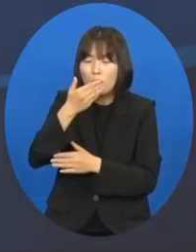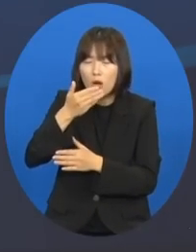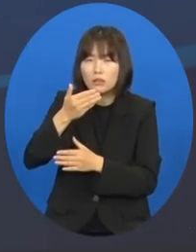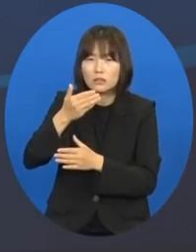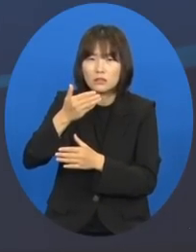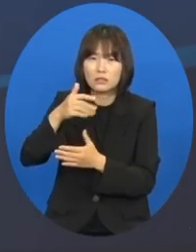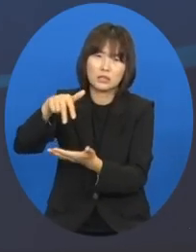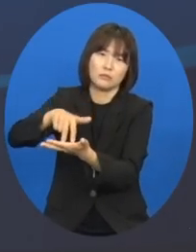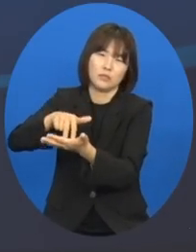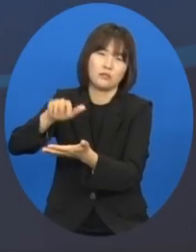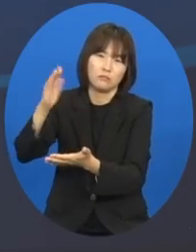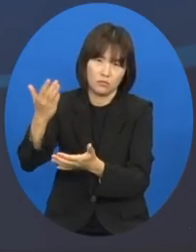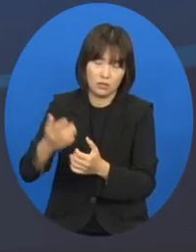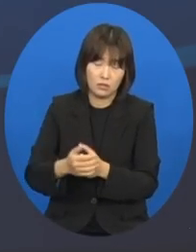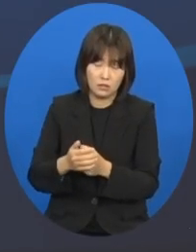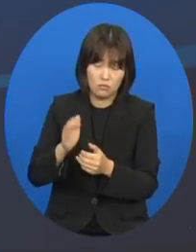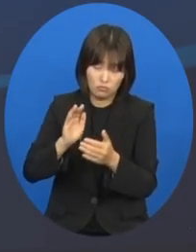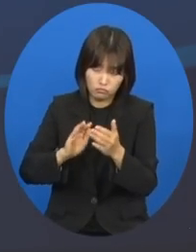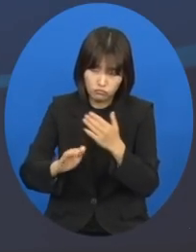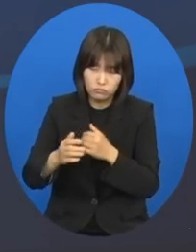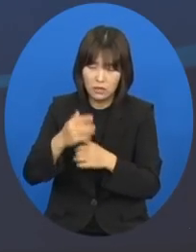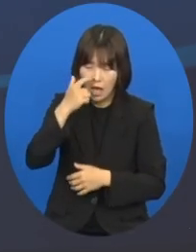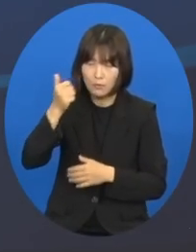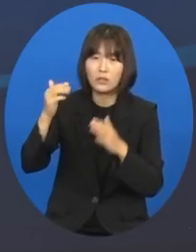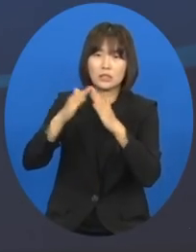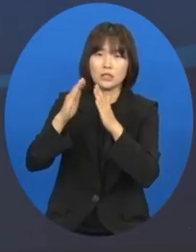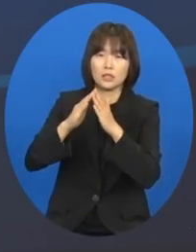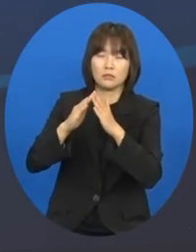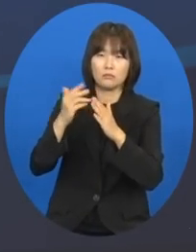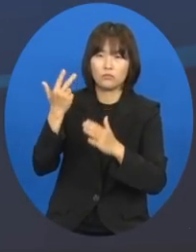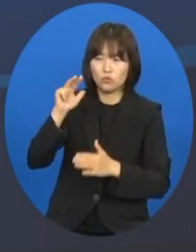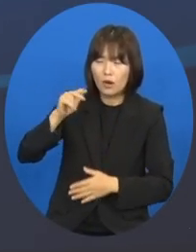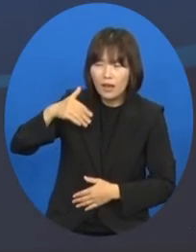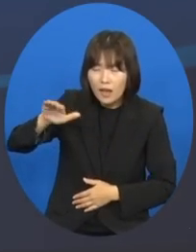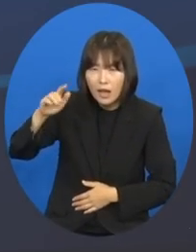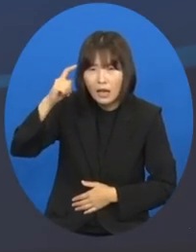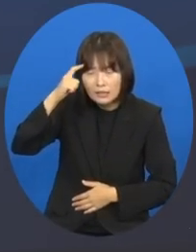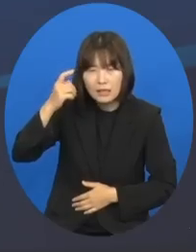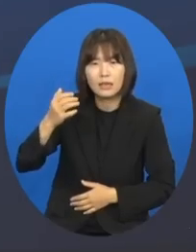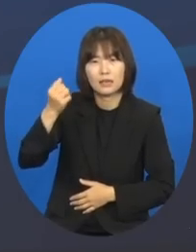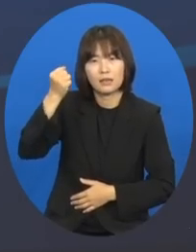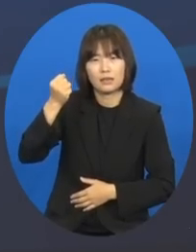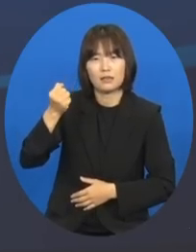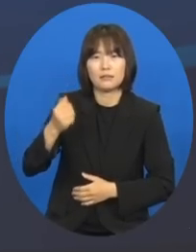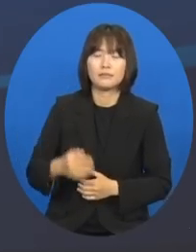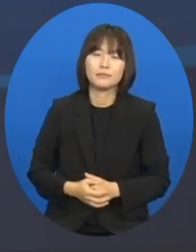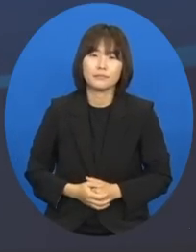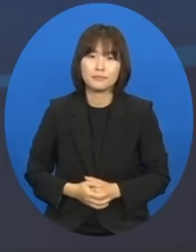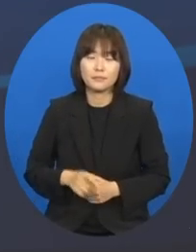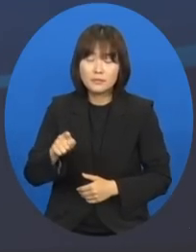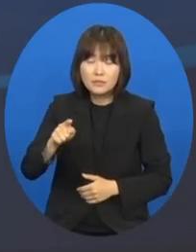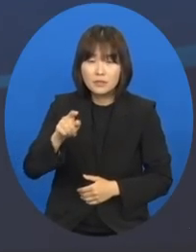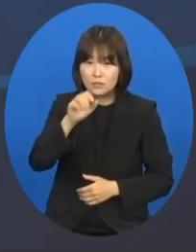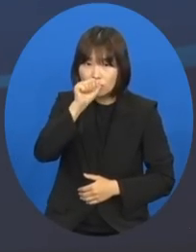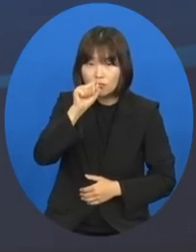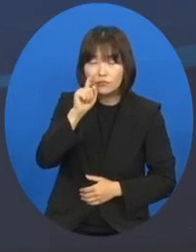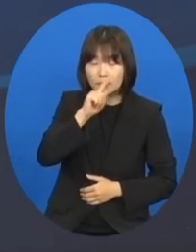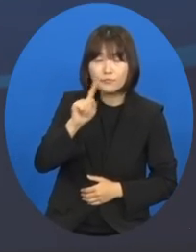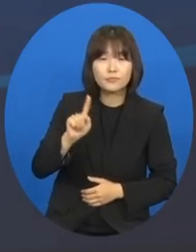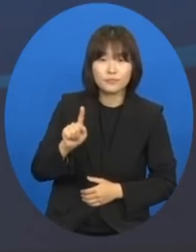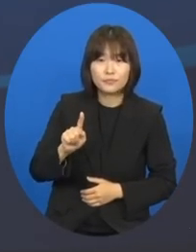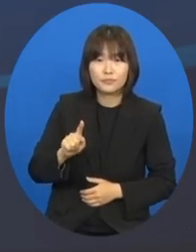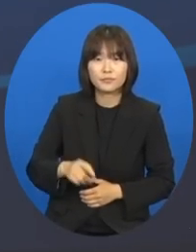이런 생각을 하게 된 거예요 여러분 그러면 그 생각이 좋은 생각인가요 나쁜 생각인가요